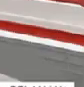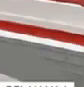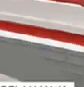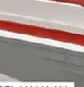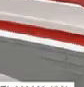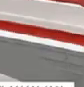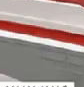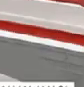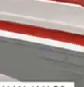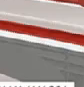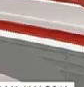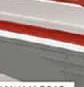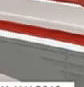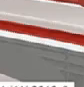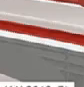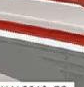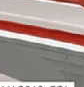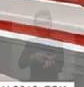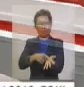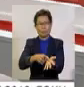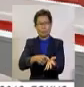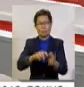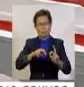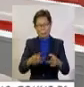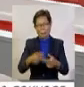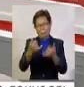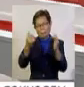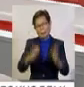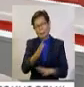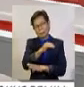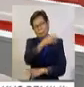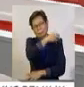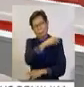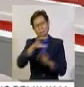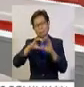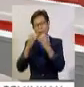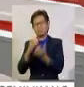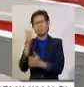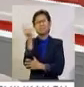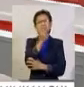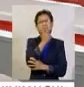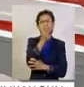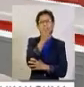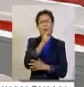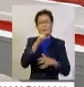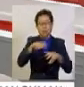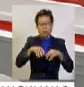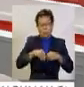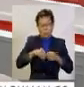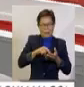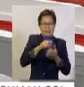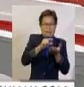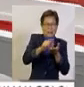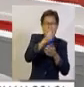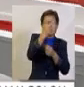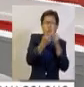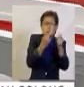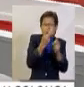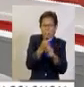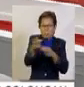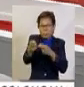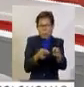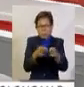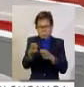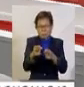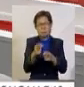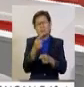RM3 juta itu jumlah hutang yang membelenggu kekuatan FA sehingga menyebabkan pemain dan pegawai kelab berkenaan tidak menerima gaji hampir 2 tahun. Justru pihak pengurusan kelab